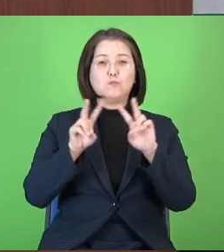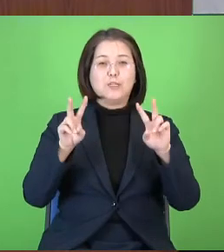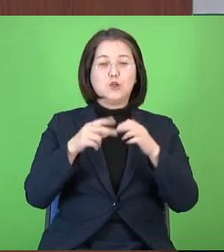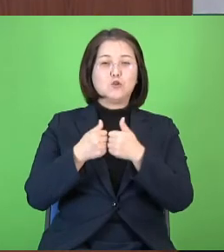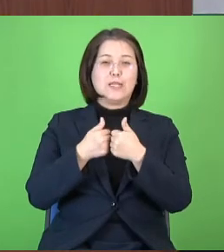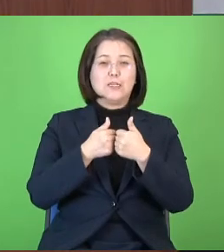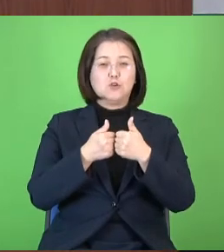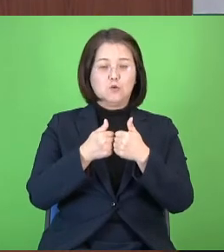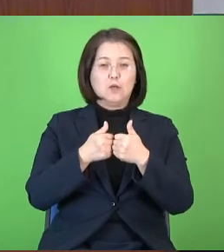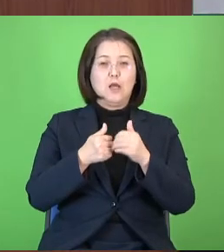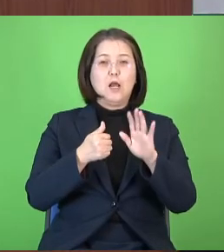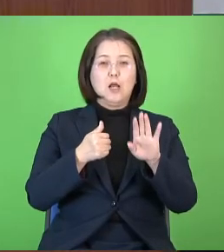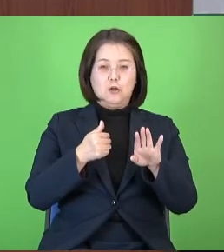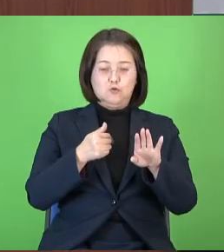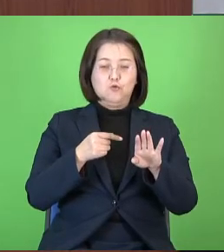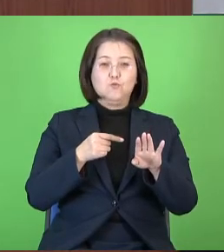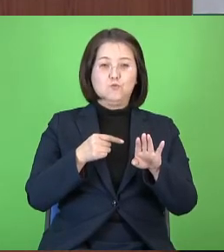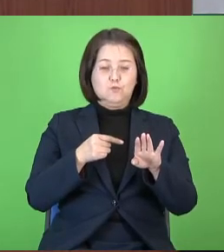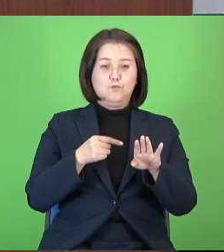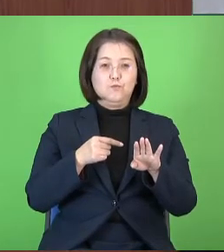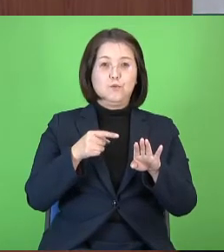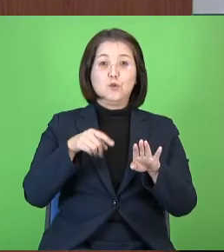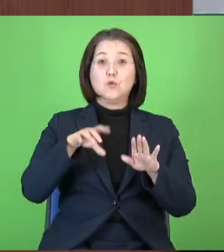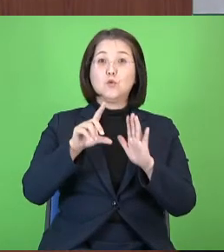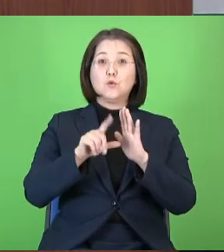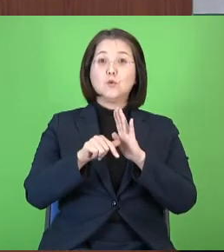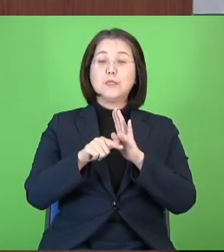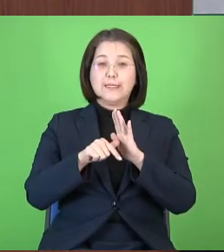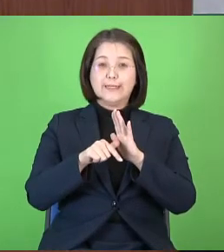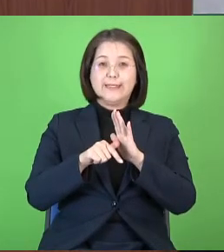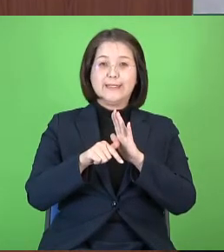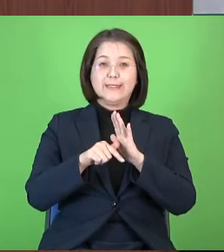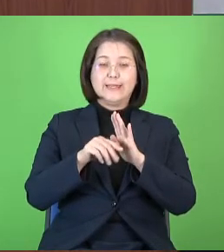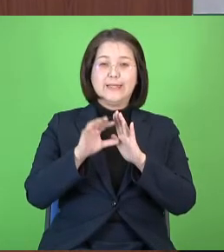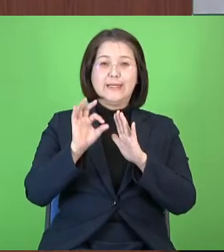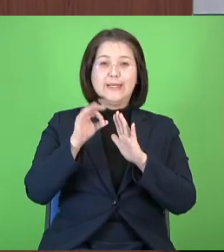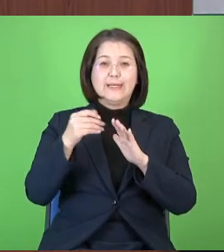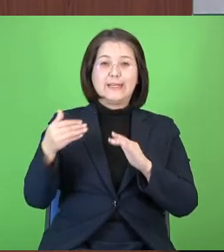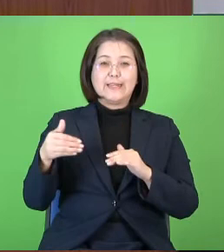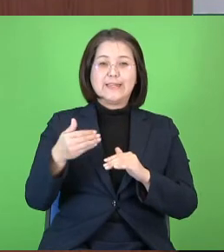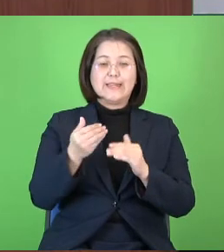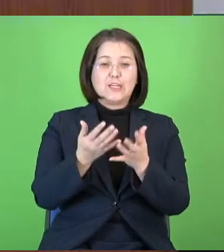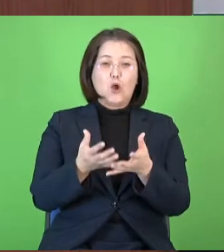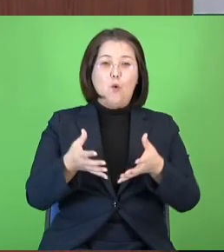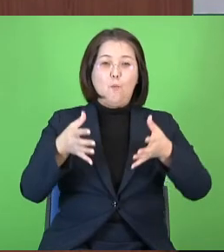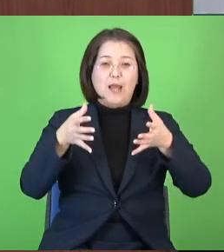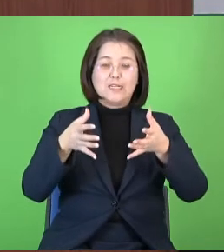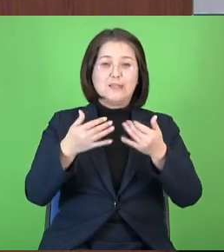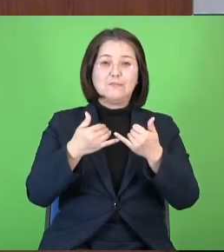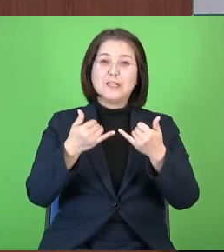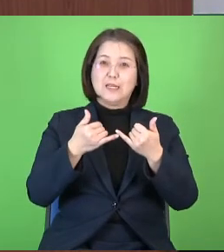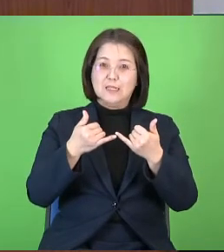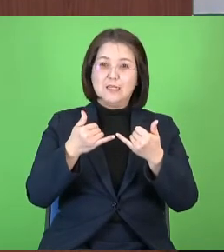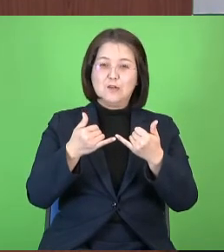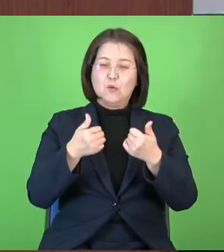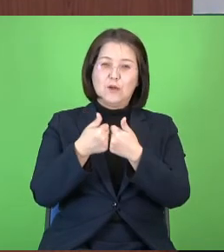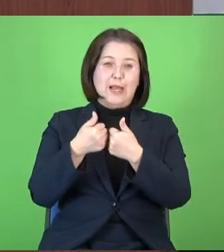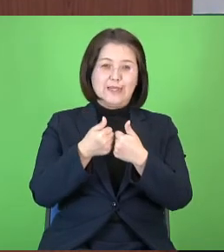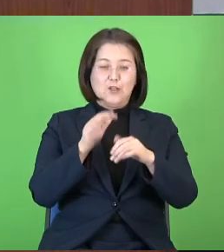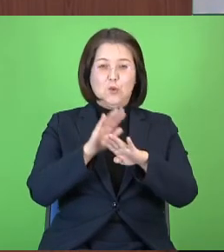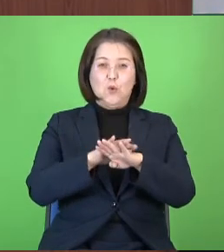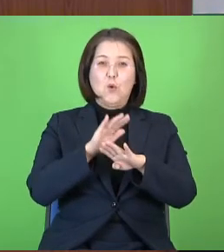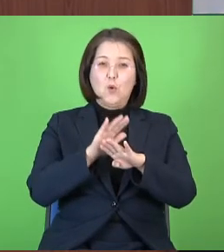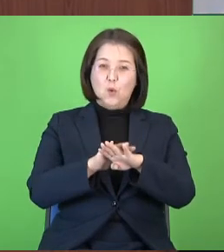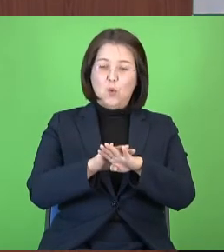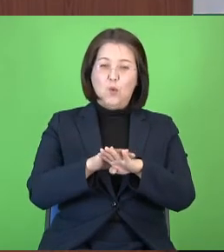北日本耕栽培しです2点お願いいたしますえっ東京は今夜ですかねあの成長戦略会議のビジョンセッションが始まるという